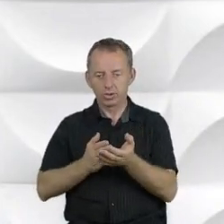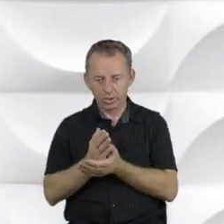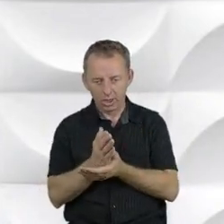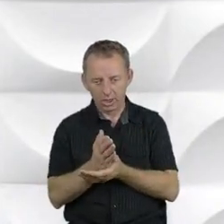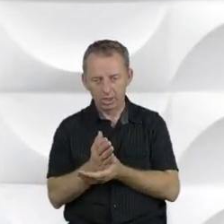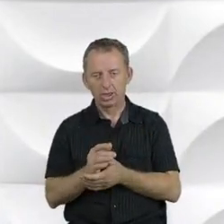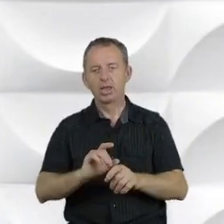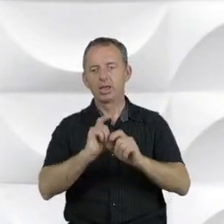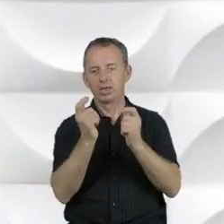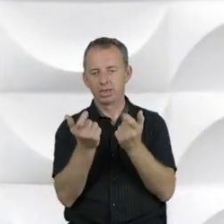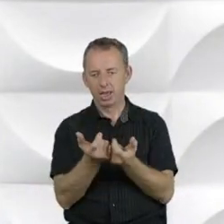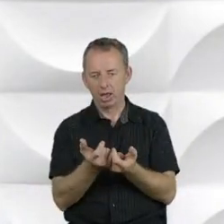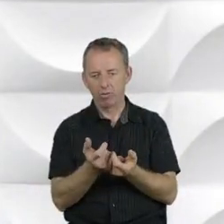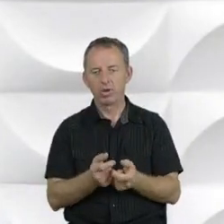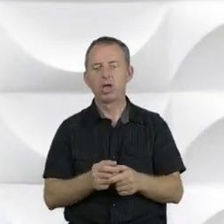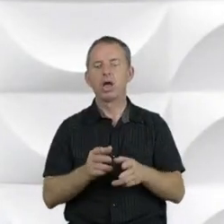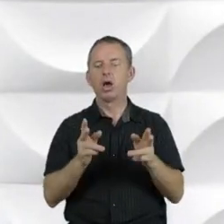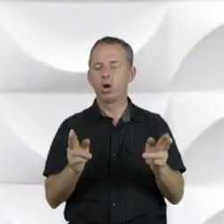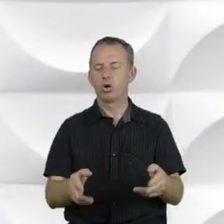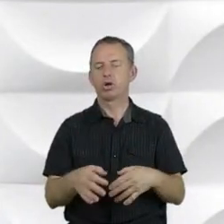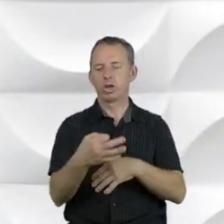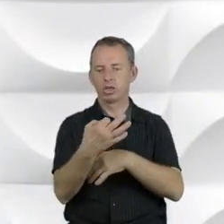cały okres studium.